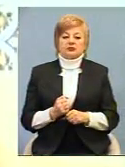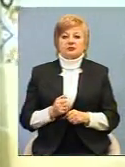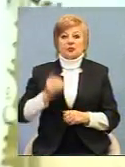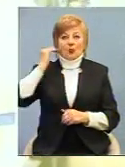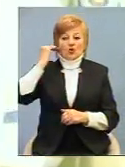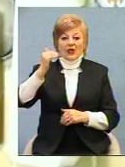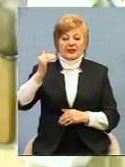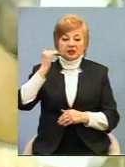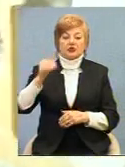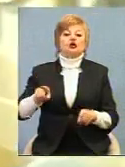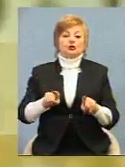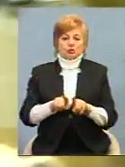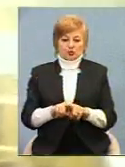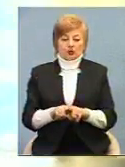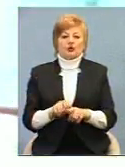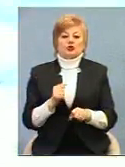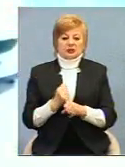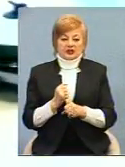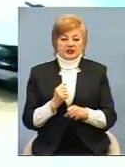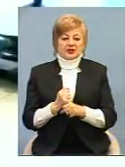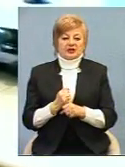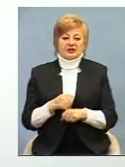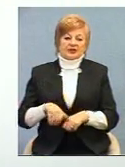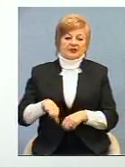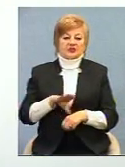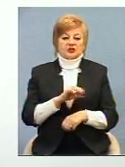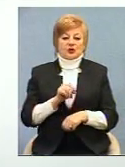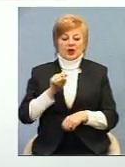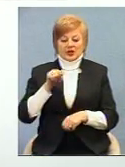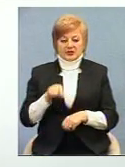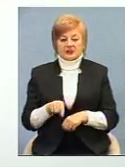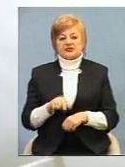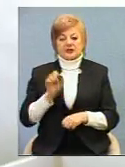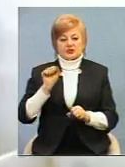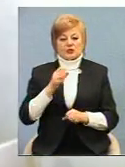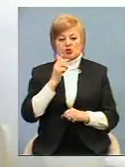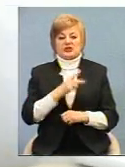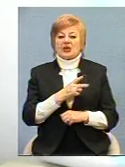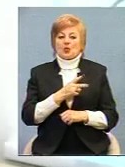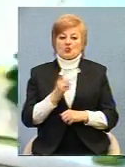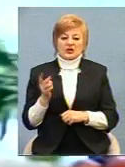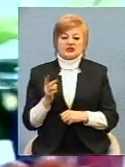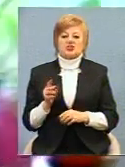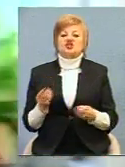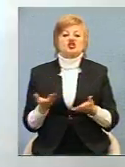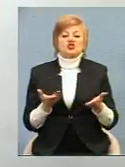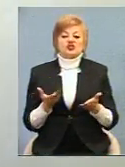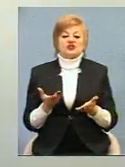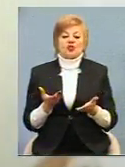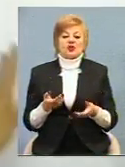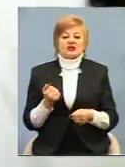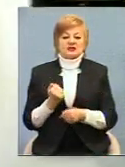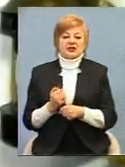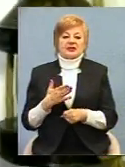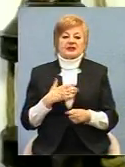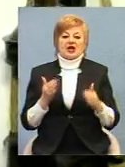потолки теж вагонкою підшивав він. Тут можете подивитися, з чого на самом деле зроблен наш